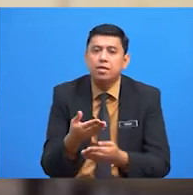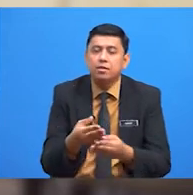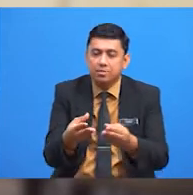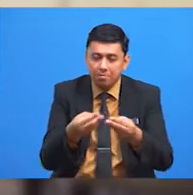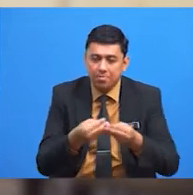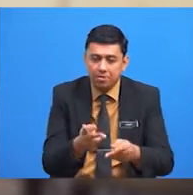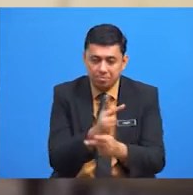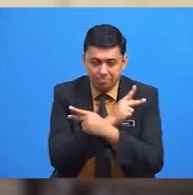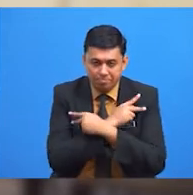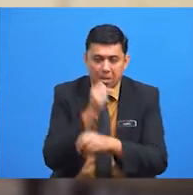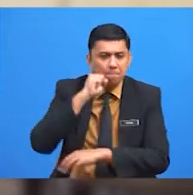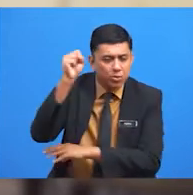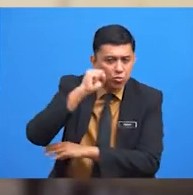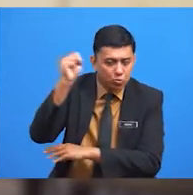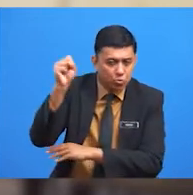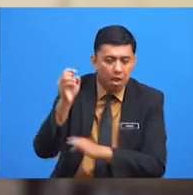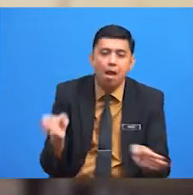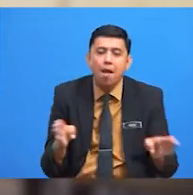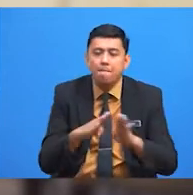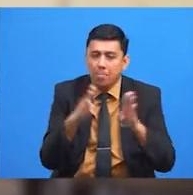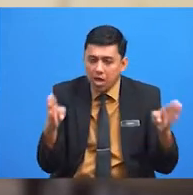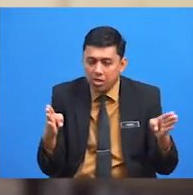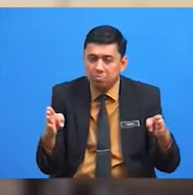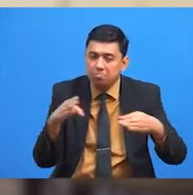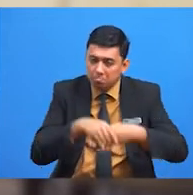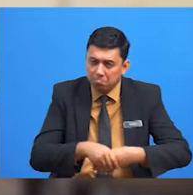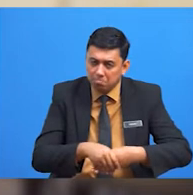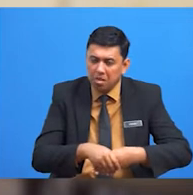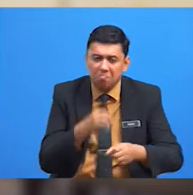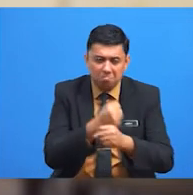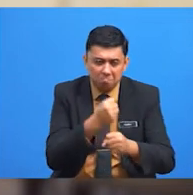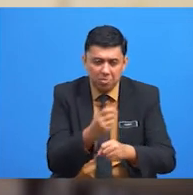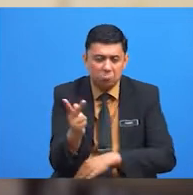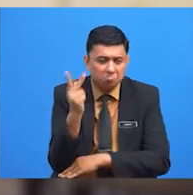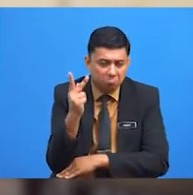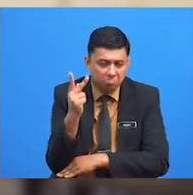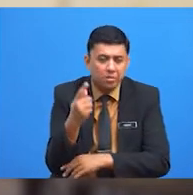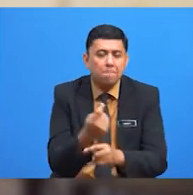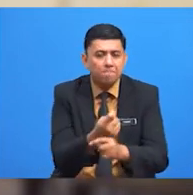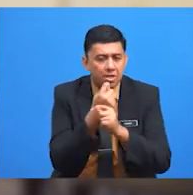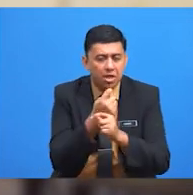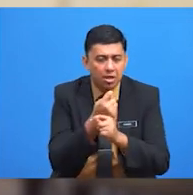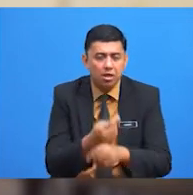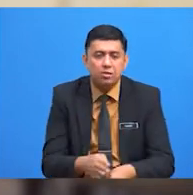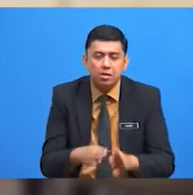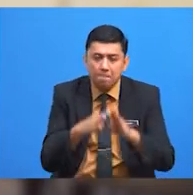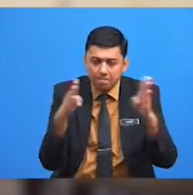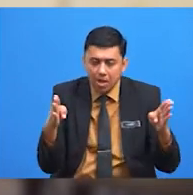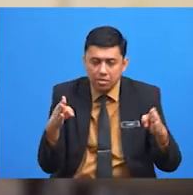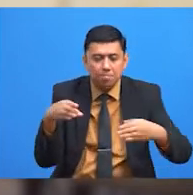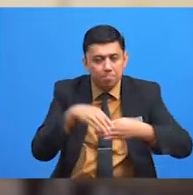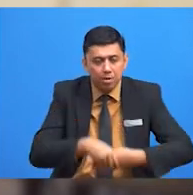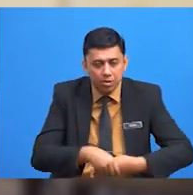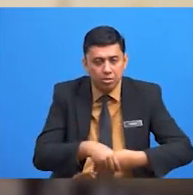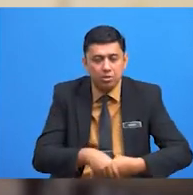kepada pejuang-pejuang bahasa Melayu yang bertungkus lumus mempertahankan bahasa